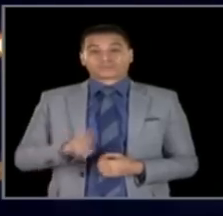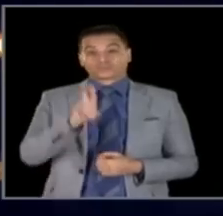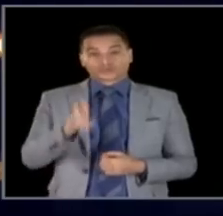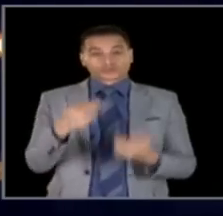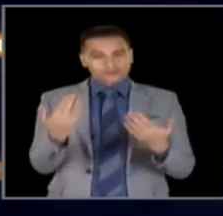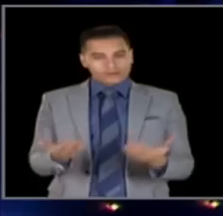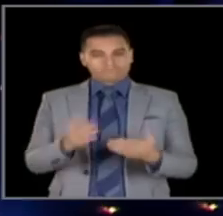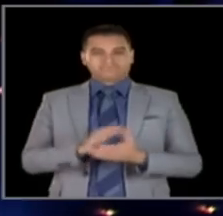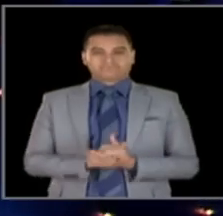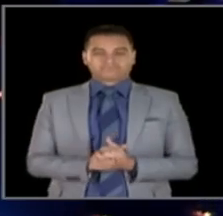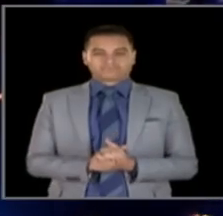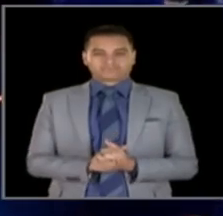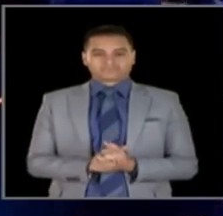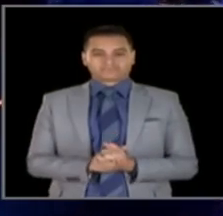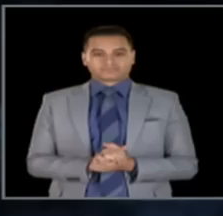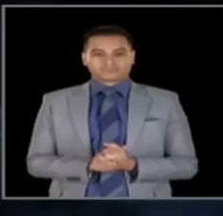والسؤال هو: